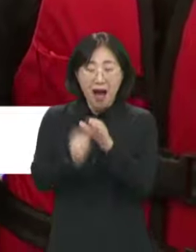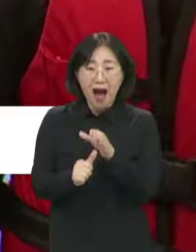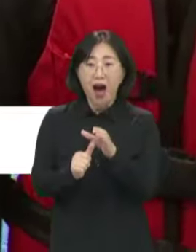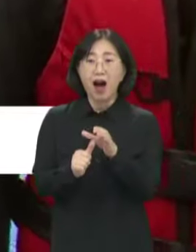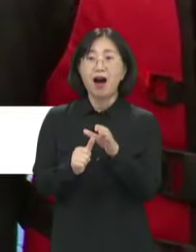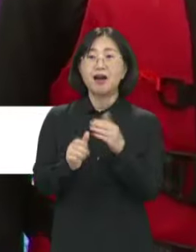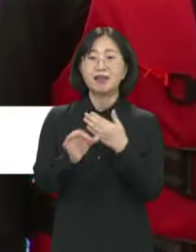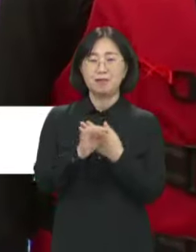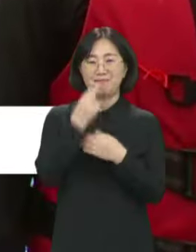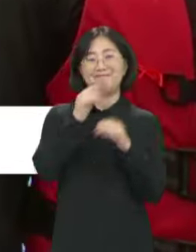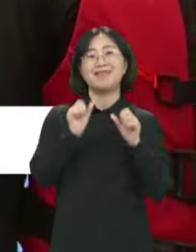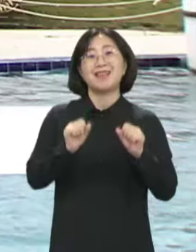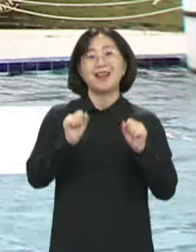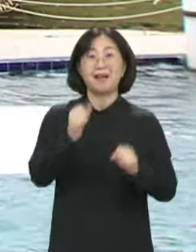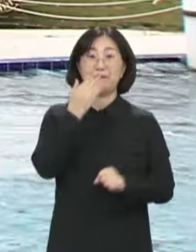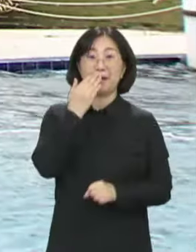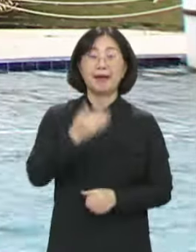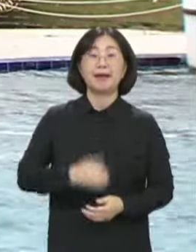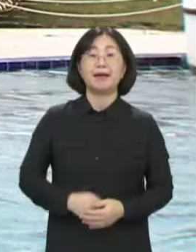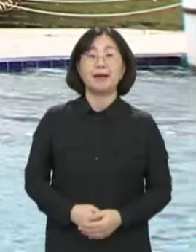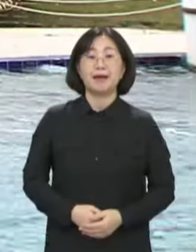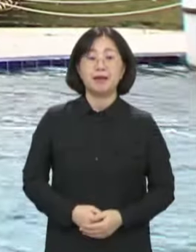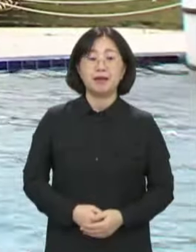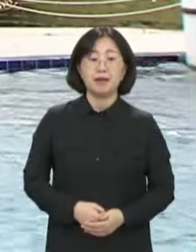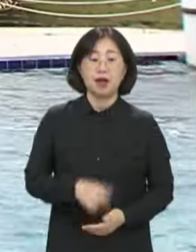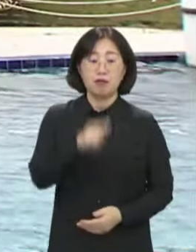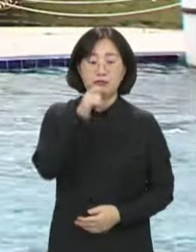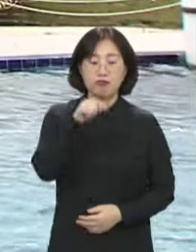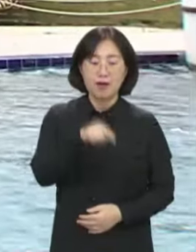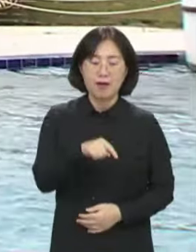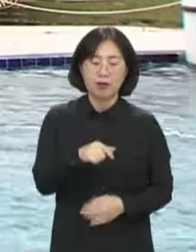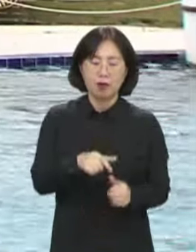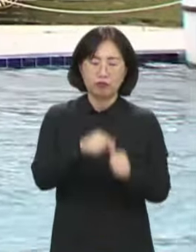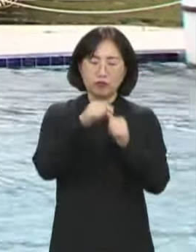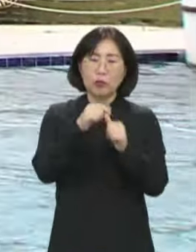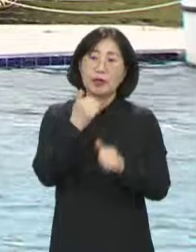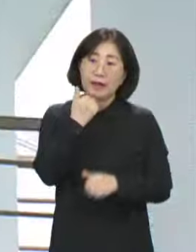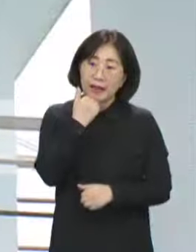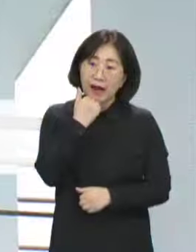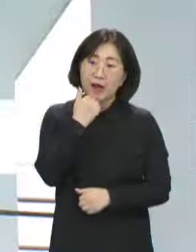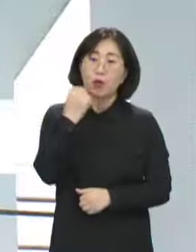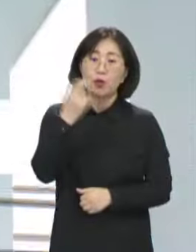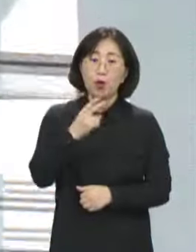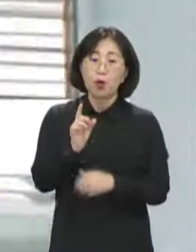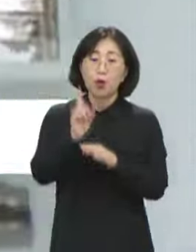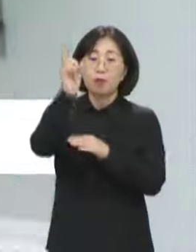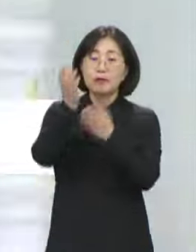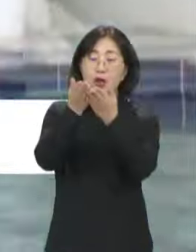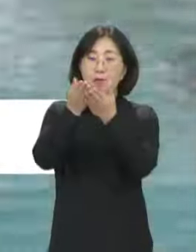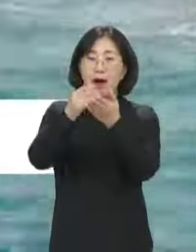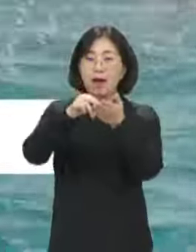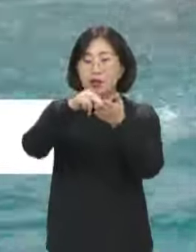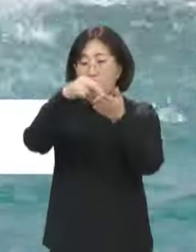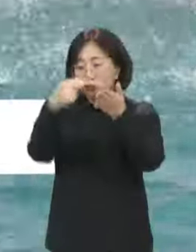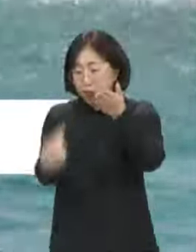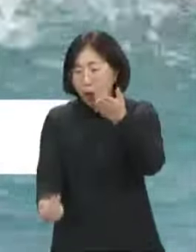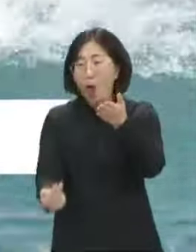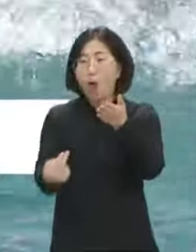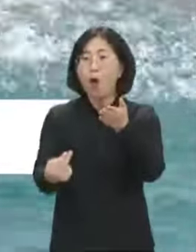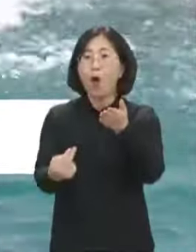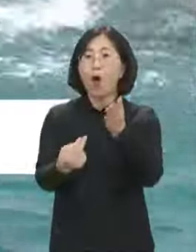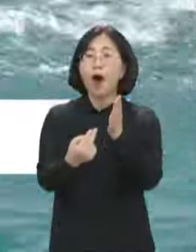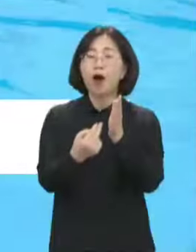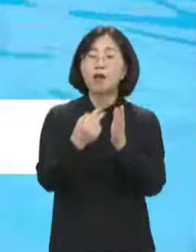잘 살아남을 수 있을 것 같습니다. 물에서 구조를 기다리는 것뿐 아니라 높은 선박에서 비상 탈출하는 상황에